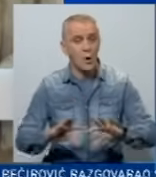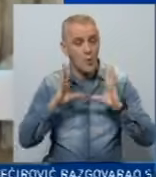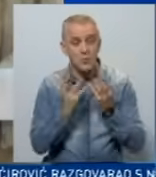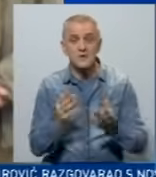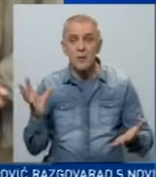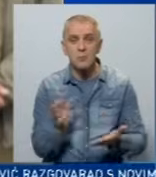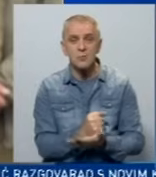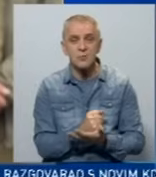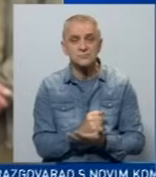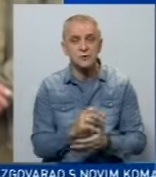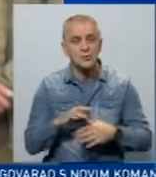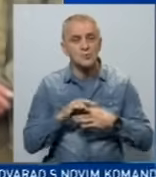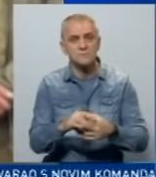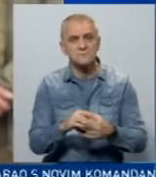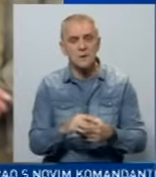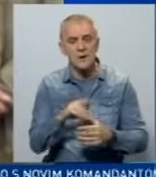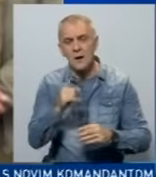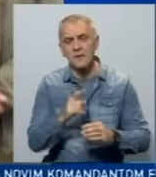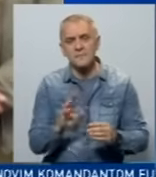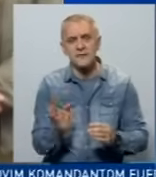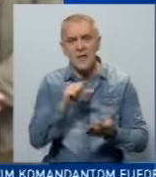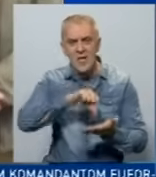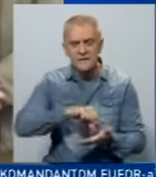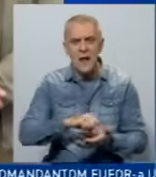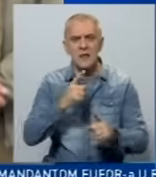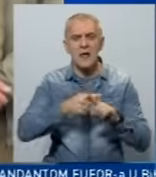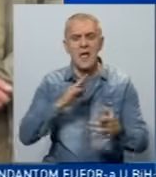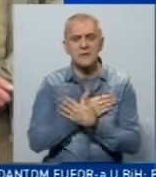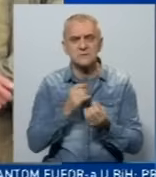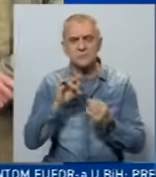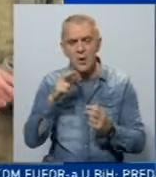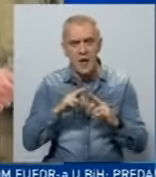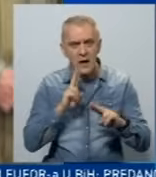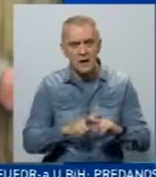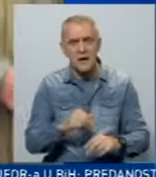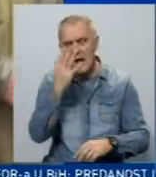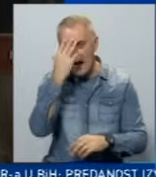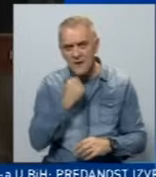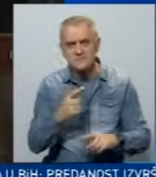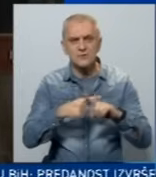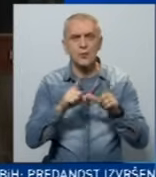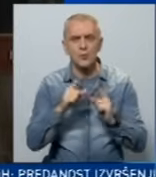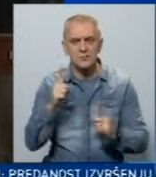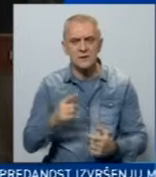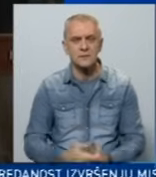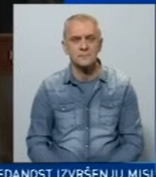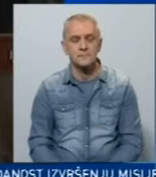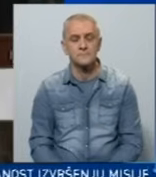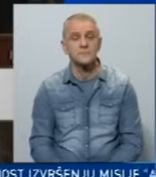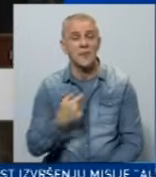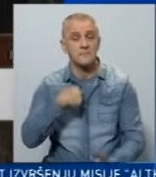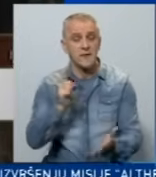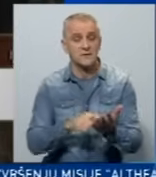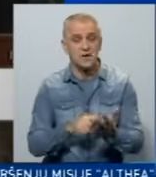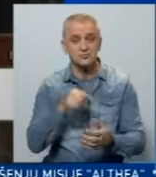pobjeda će dovesti do uklanjanja osovina zla, Irana, Hezbollaha, Huta i naravno Hamasa. Mi inzistiramo